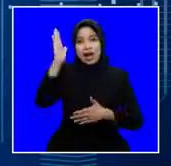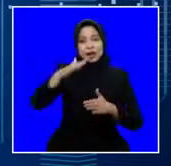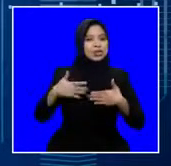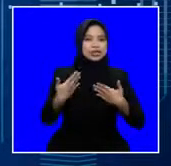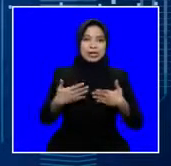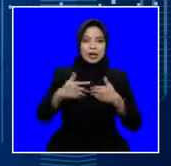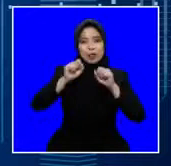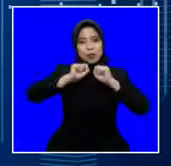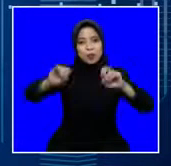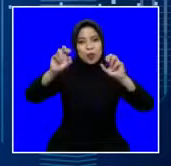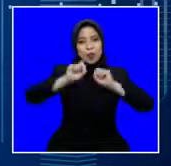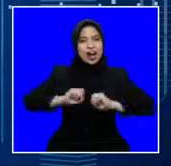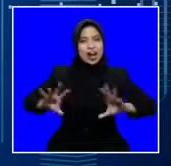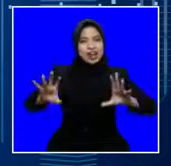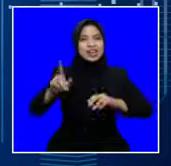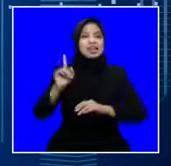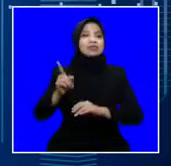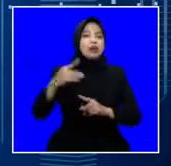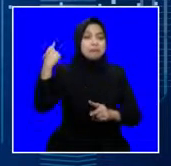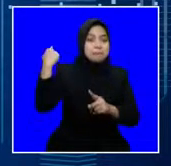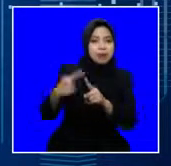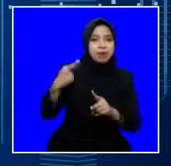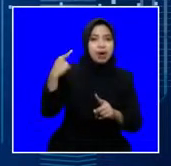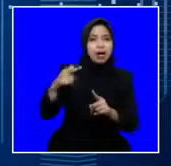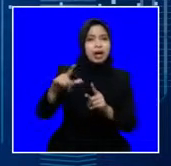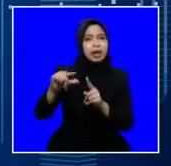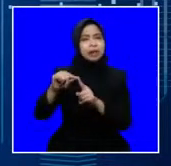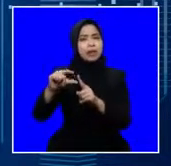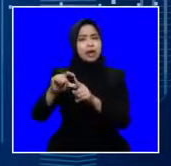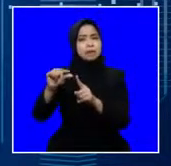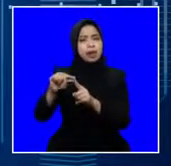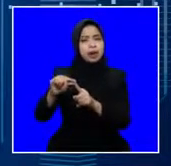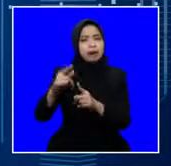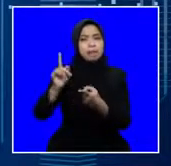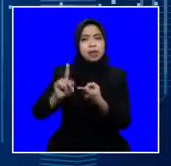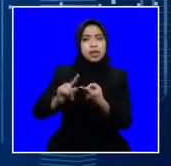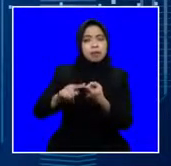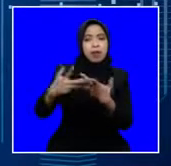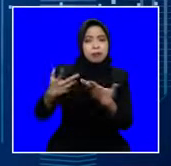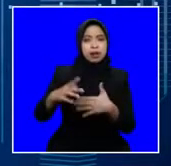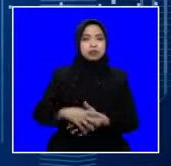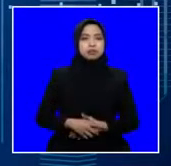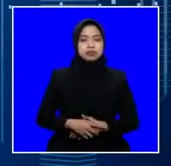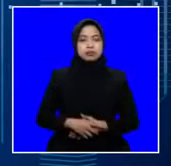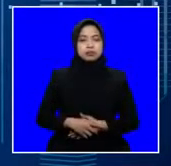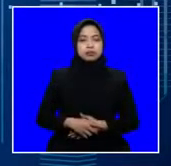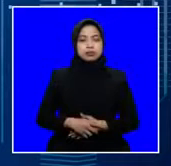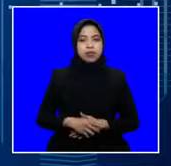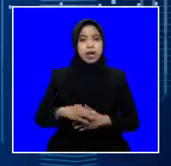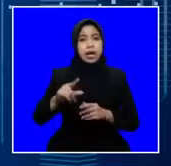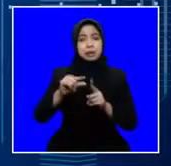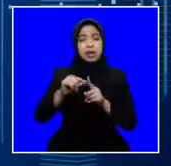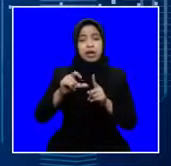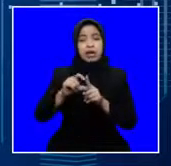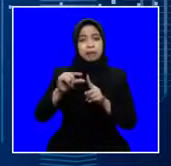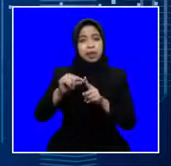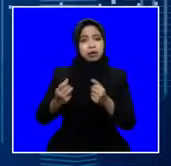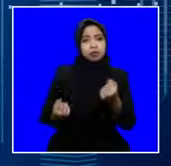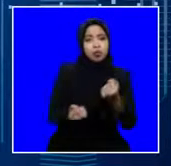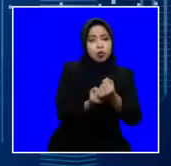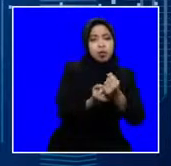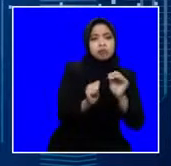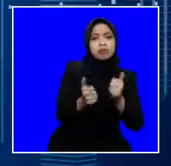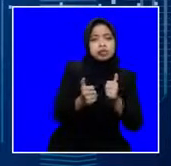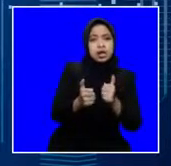bisa mengumumkan ini. Karena untuk pertama kalinya LPDP akan bisa pertama mensponsor atau memberikan beasiswa untuk